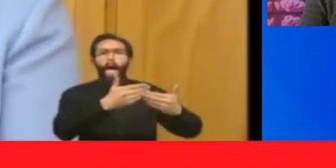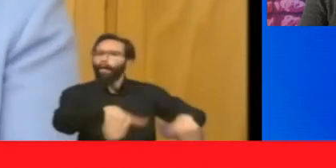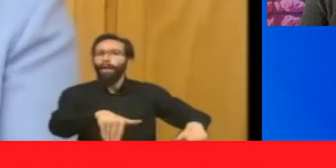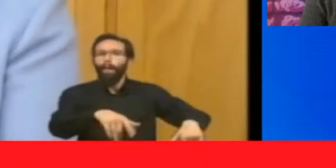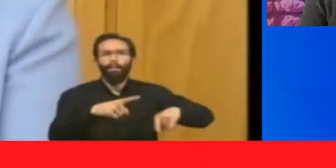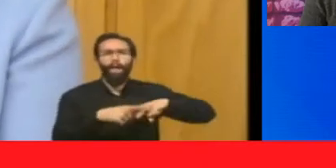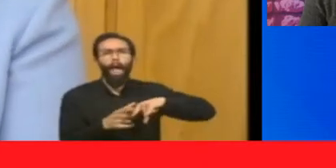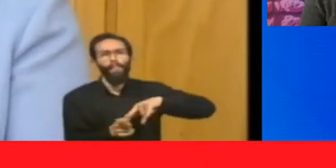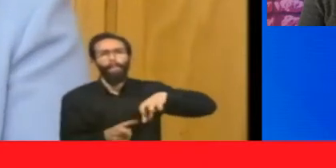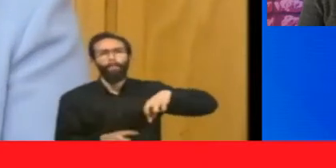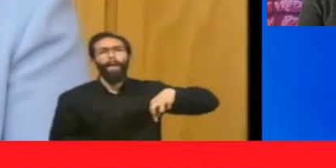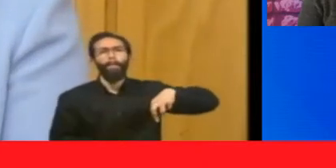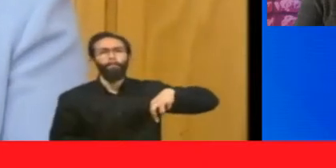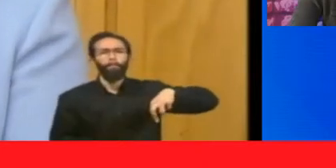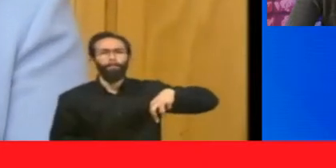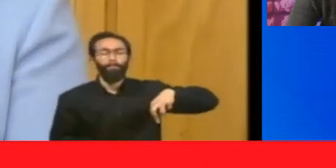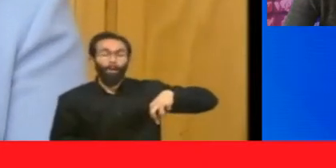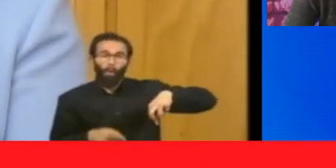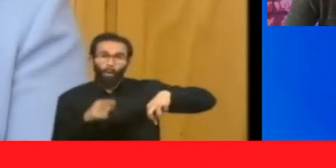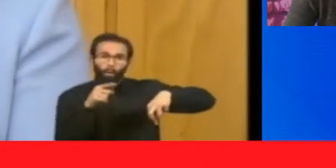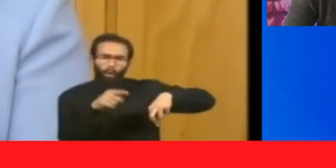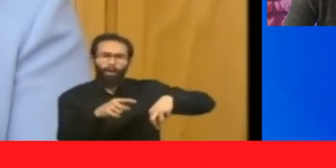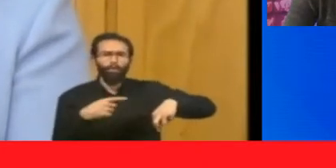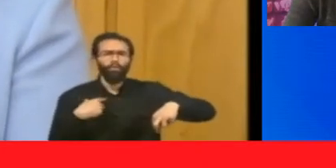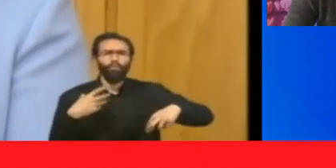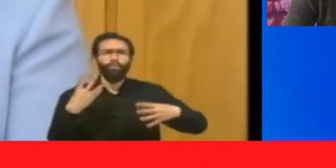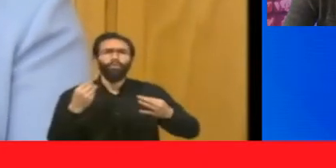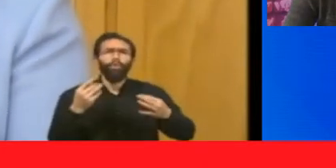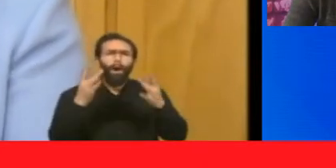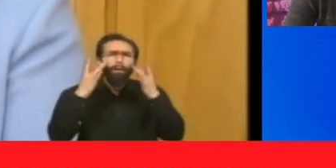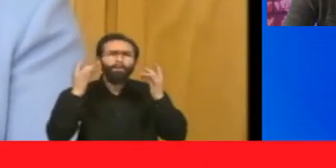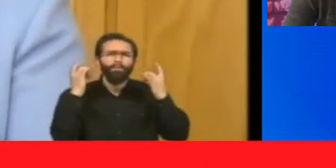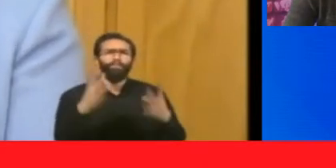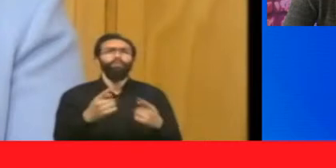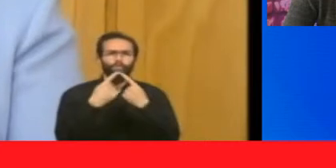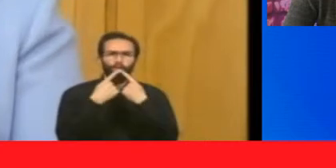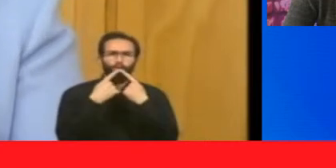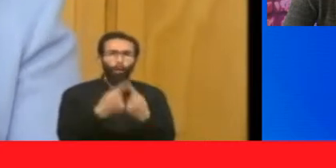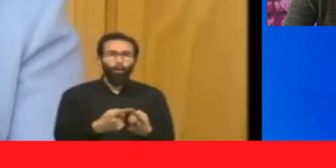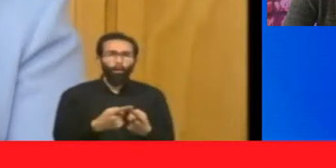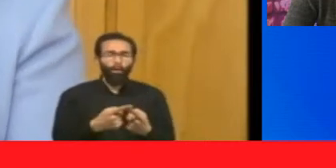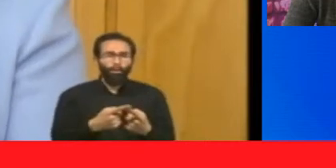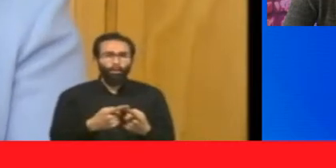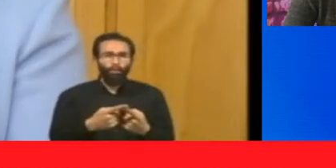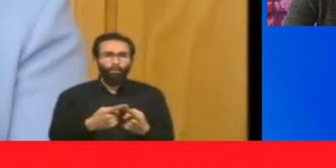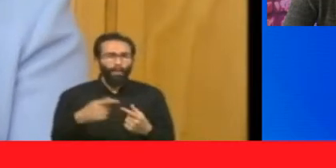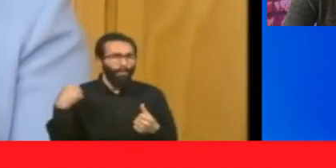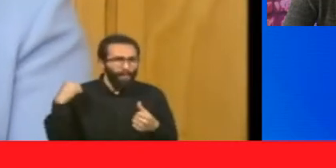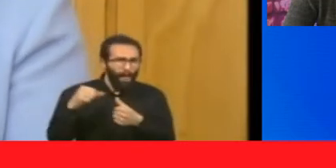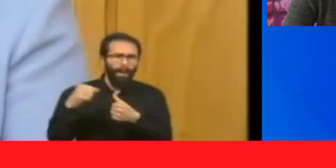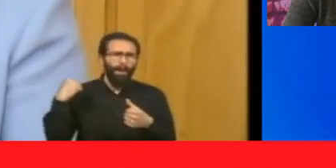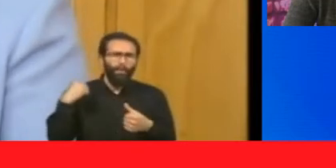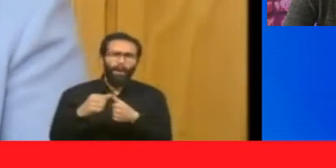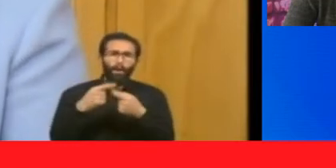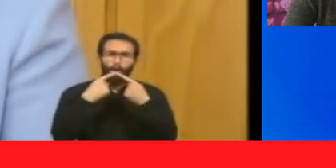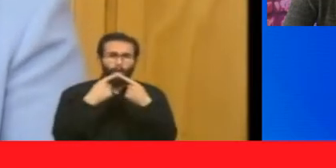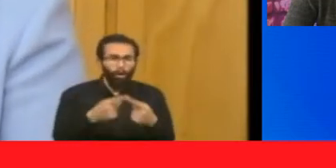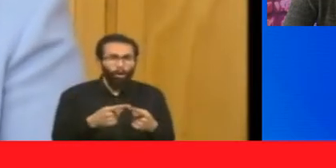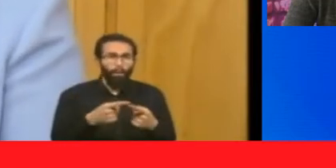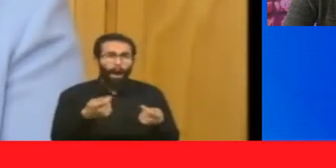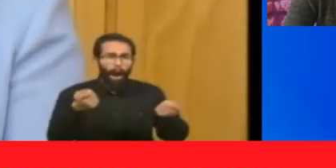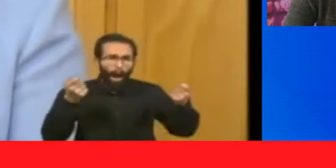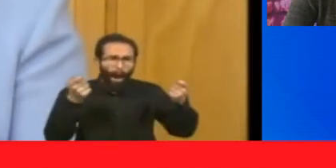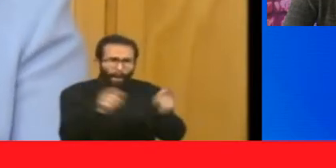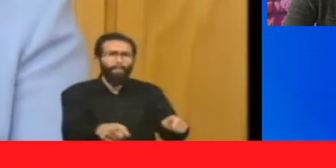demokratik partisidir. Çok net söylüyorum. Altını kalın harflerle çizmek istiyorum. Kapatma